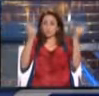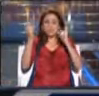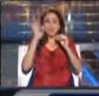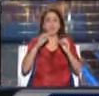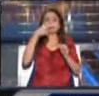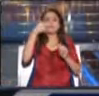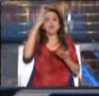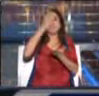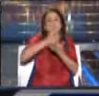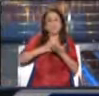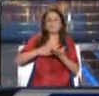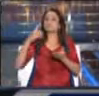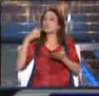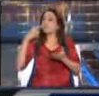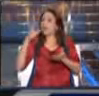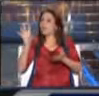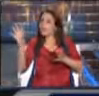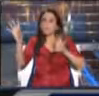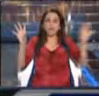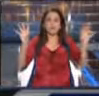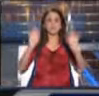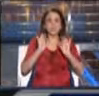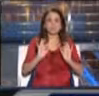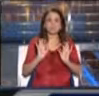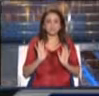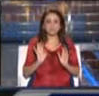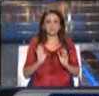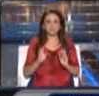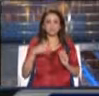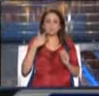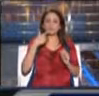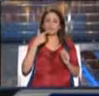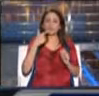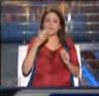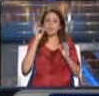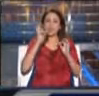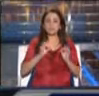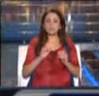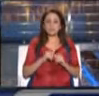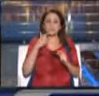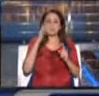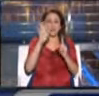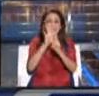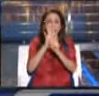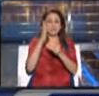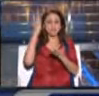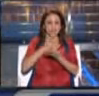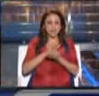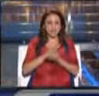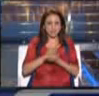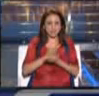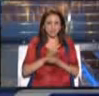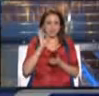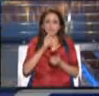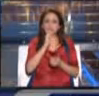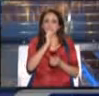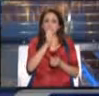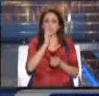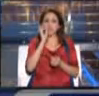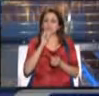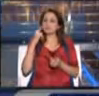من انواع الظلم او الغبن في اي لعبة، لازم تكون منحاز للمنتخب ده. اتصور دي قصه الانحياز، لكن الانحياز هو عنوان الاعلام